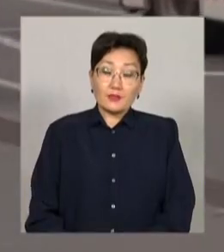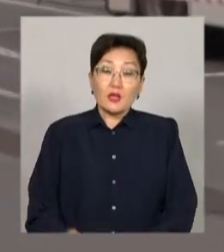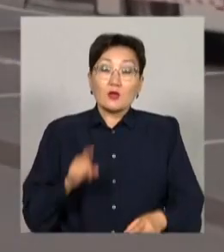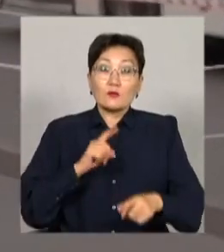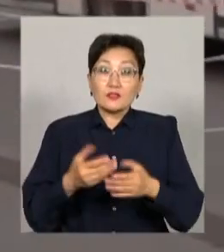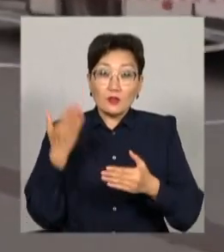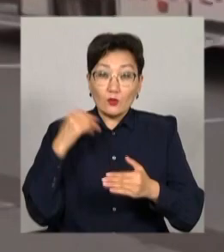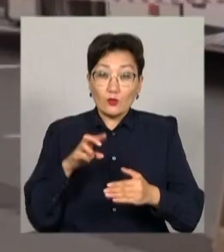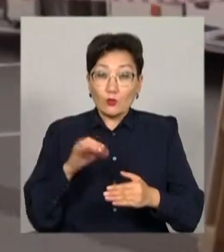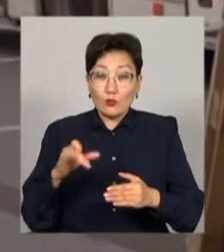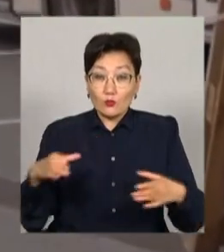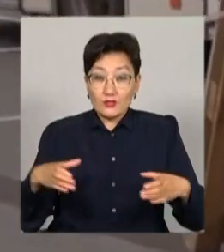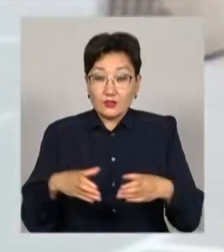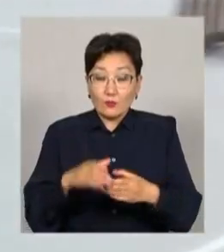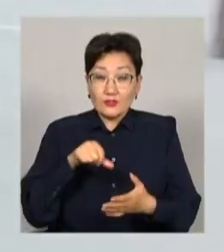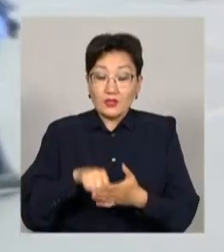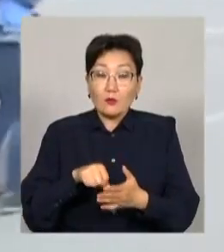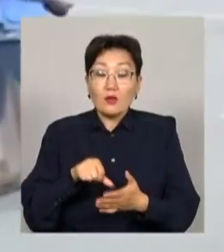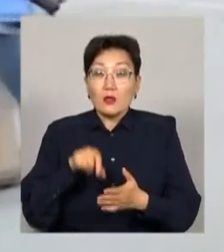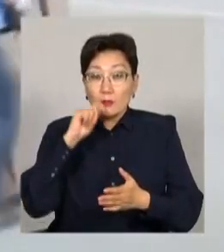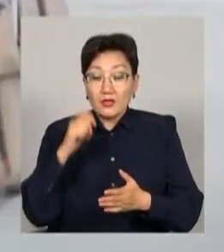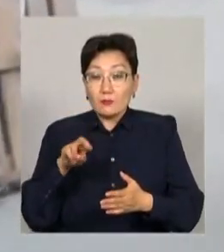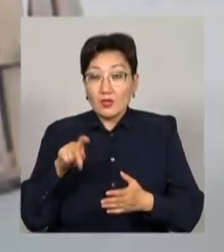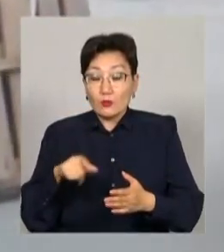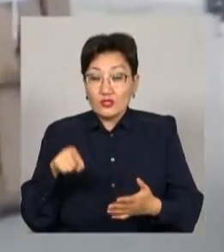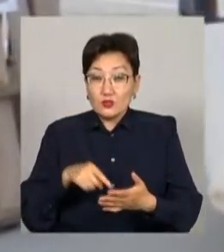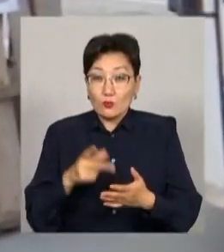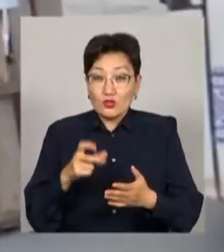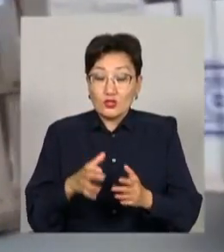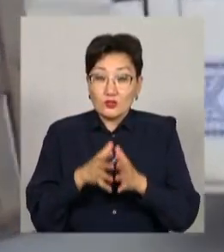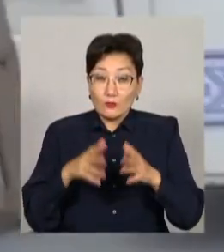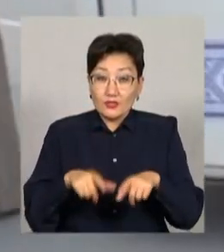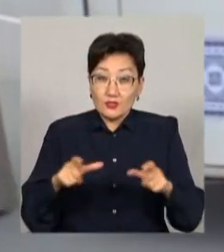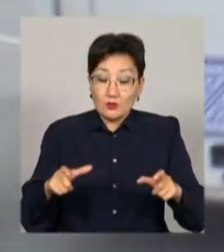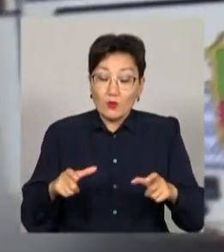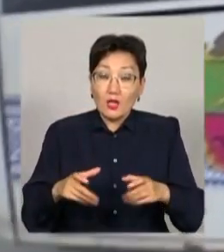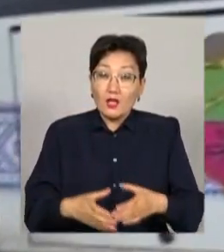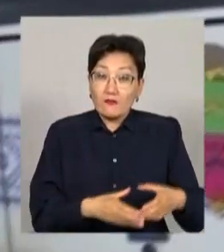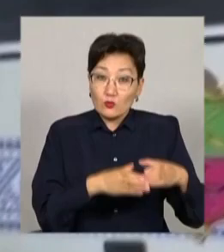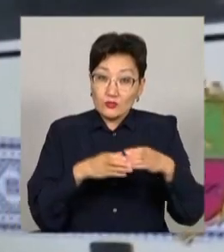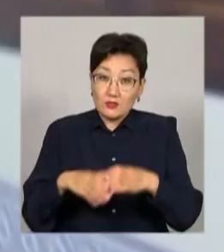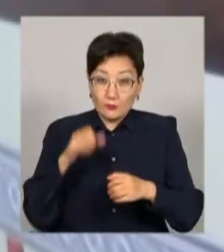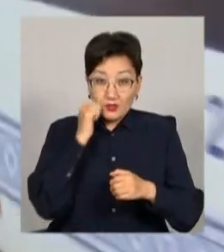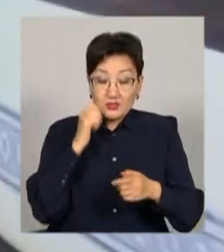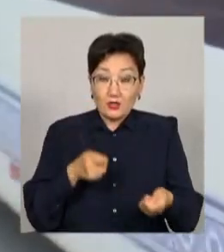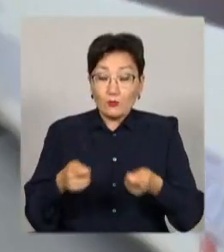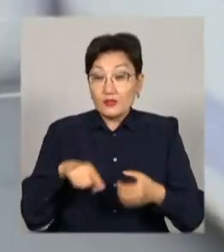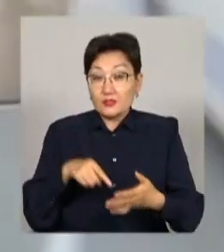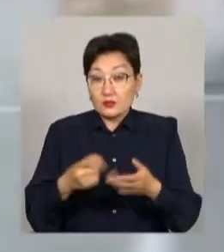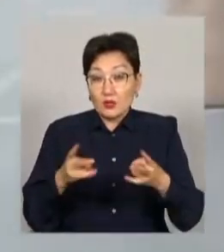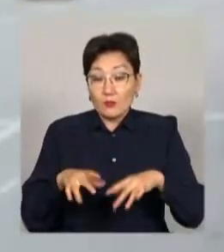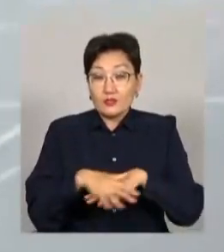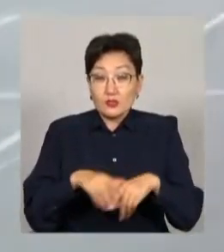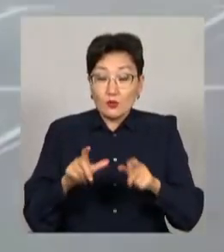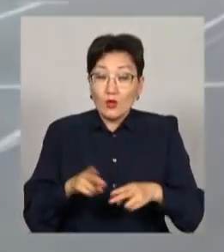Жуырда ғана Біріккен Ұлттар ұйымының араласуымен Украинаның Мариуполь қаласынан 300-ден аса тұрғын эвакуацияланған. Мәскеу билігі қалада қалған